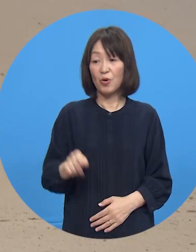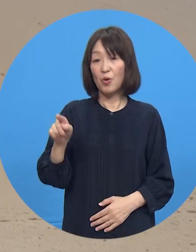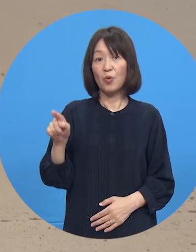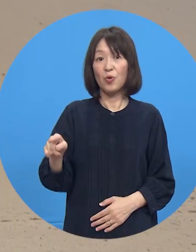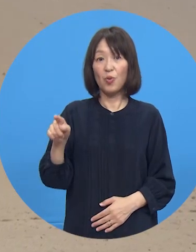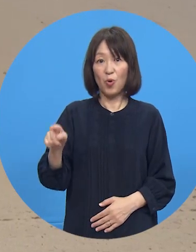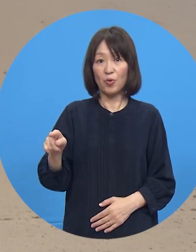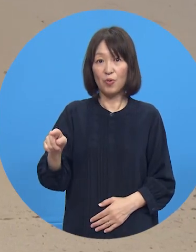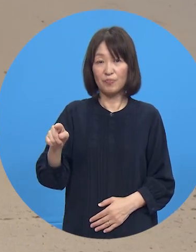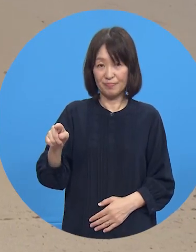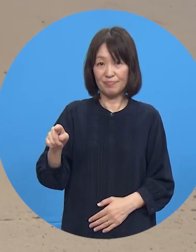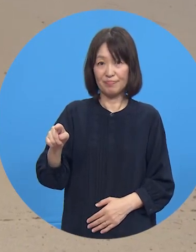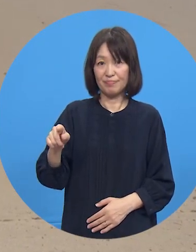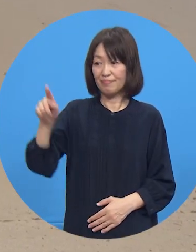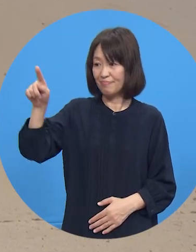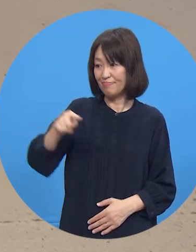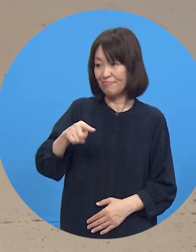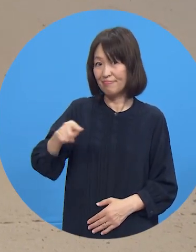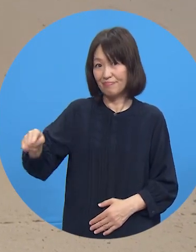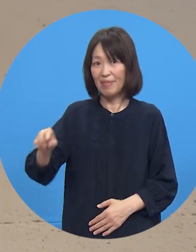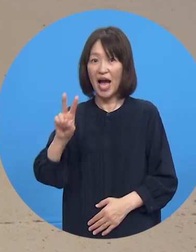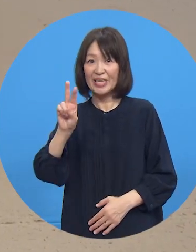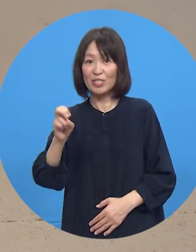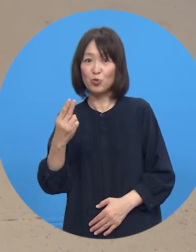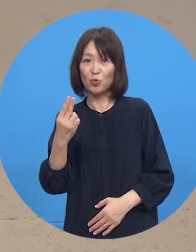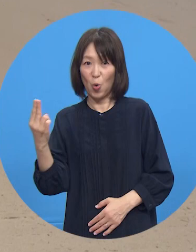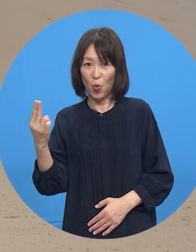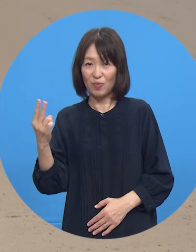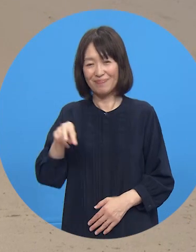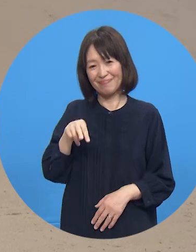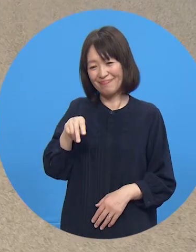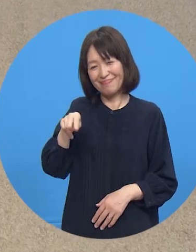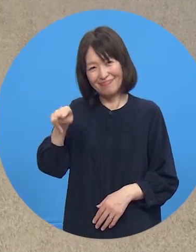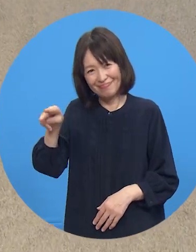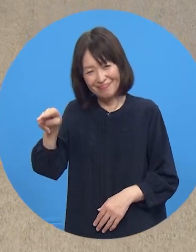角20度という斜面ゾーンを歩いてみます。